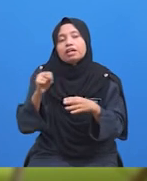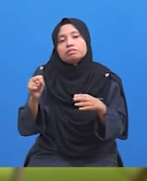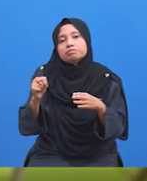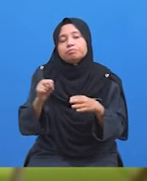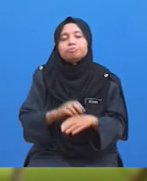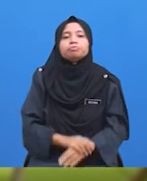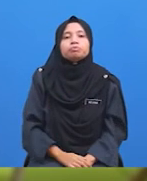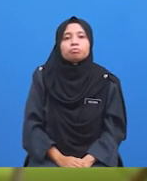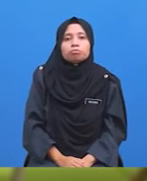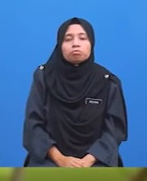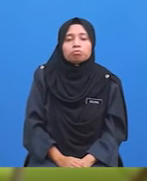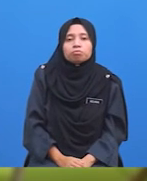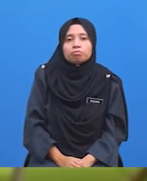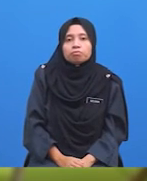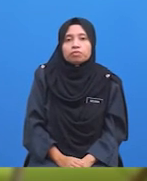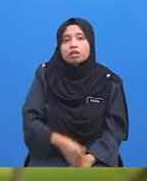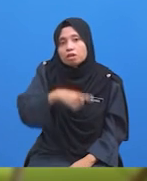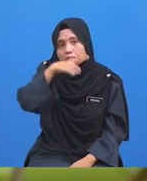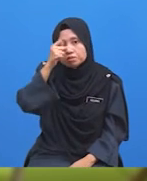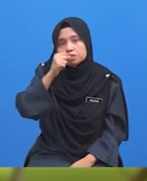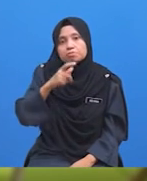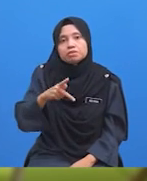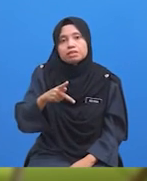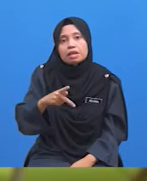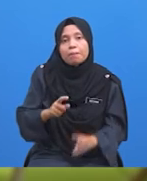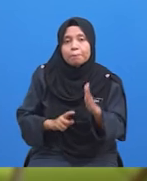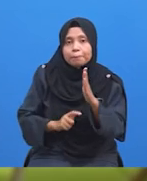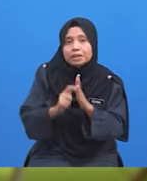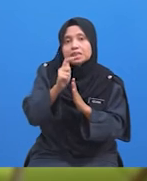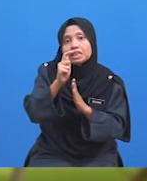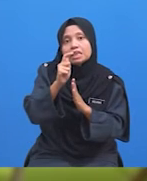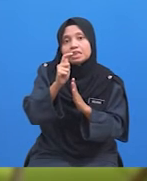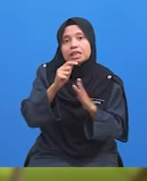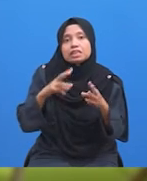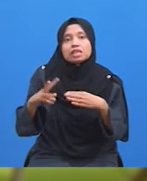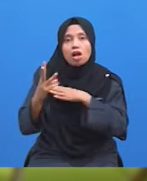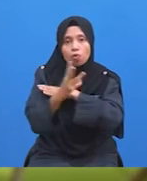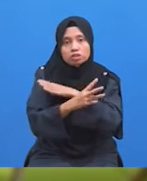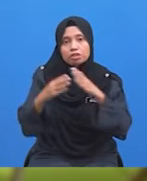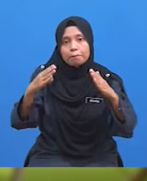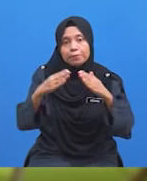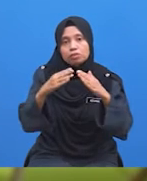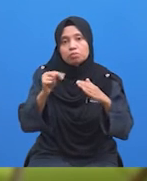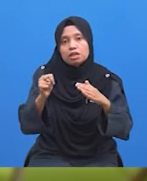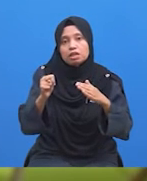penduduk ke kawasan Banda menyebabkan peningkatan kawasan perumahan